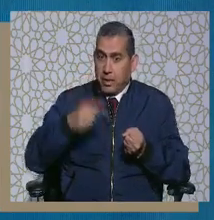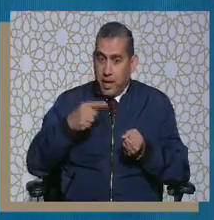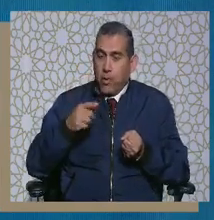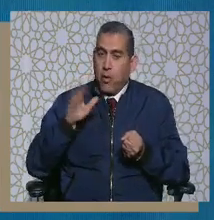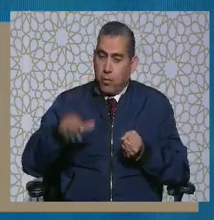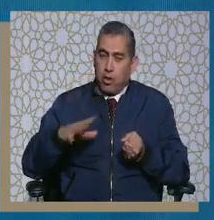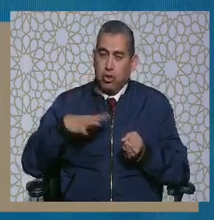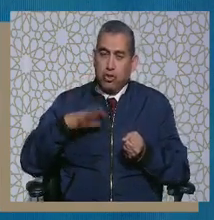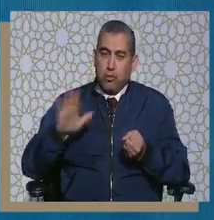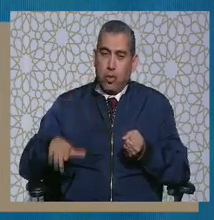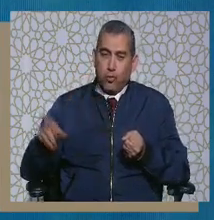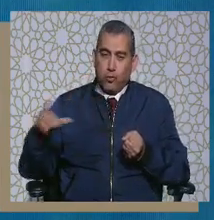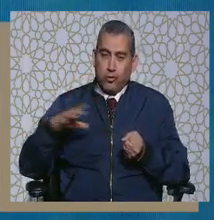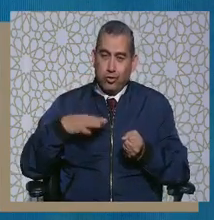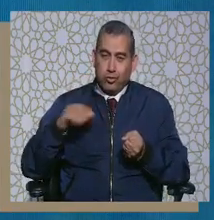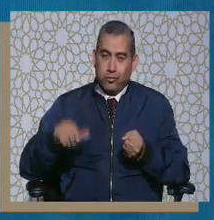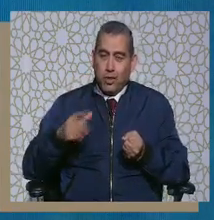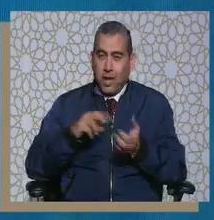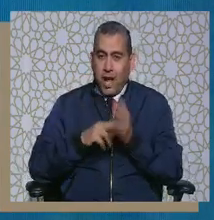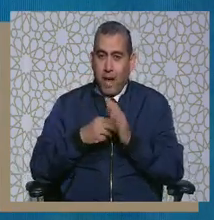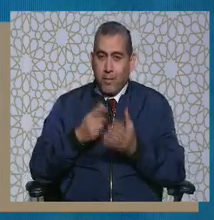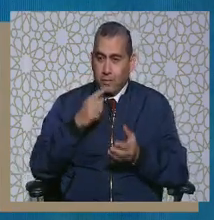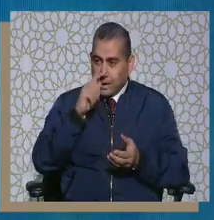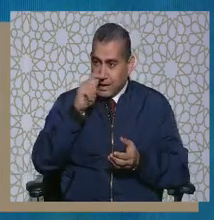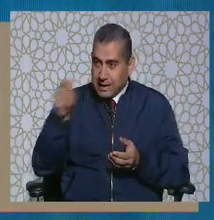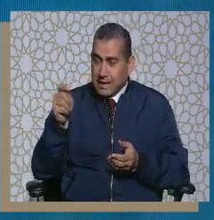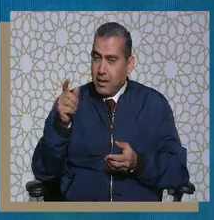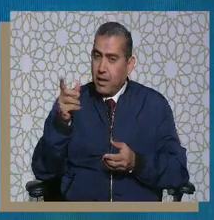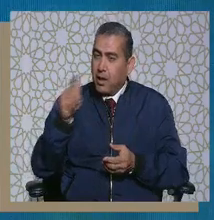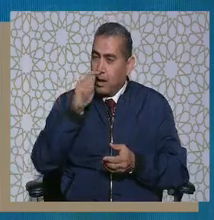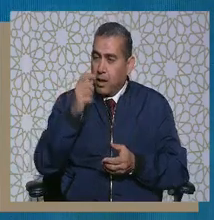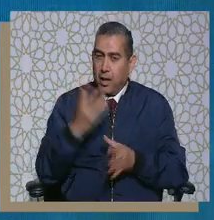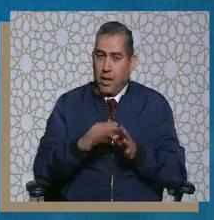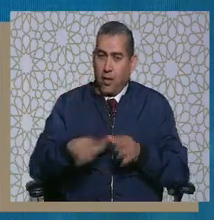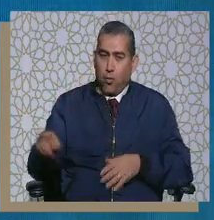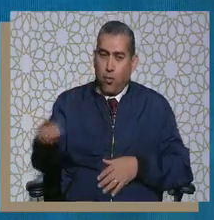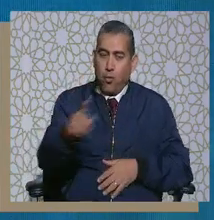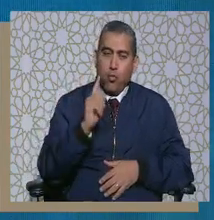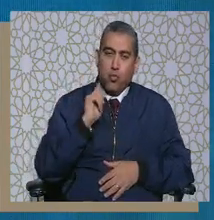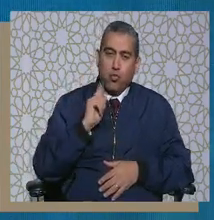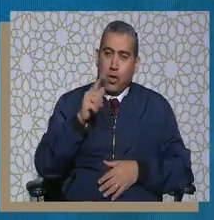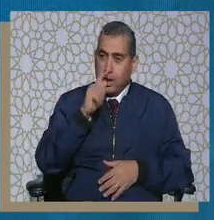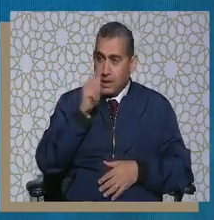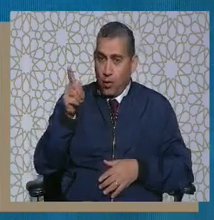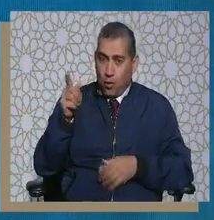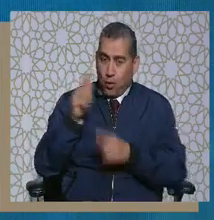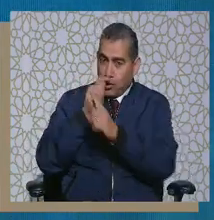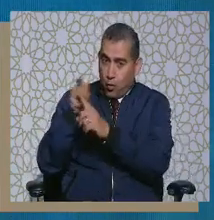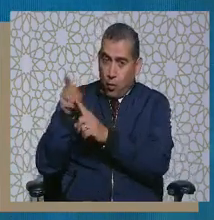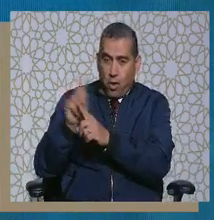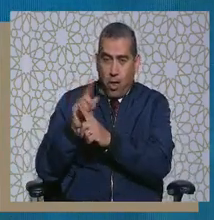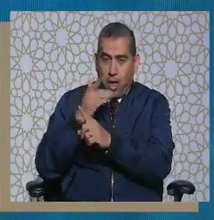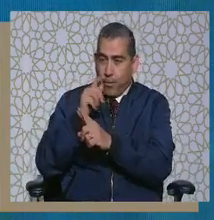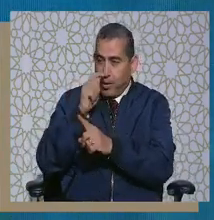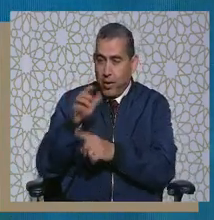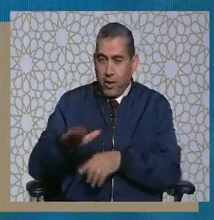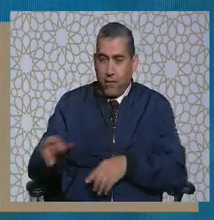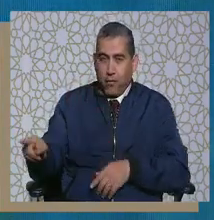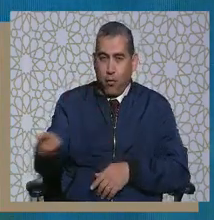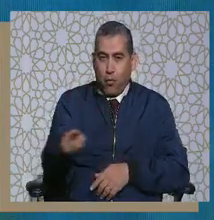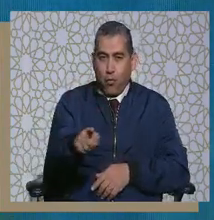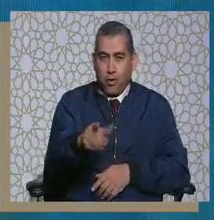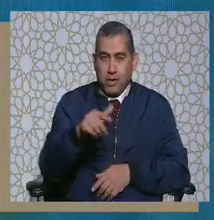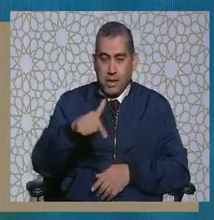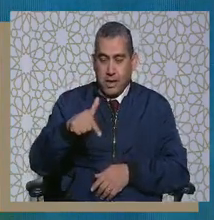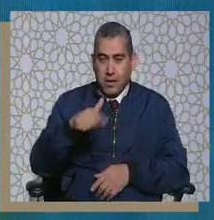برض فاحنا كده لو بنضر بنضر الاولاد مش بنضره هو يعني الطريقه مش